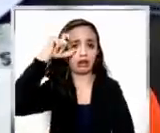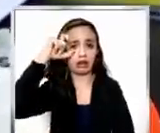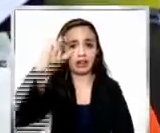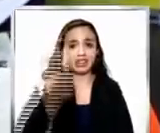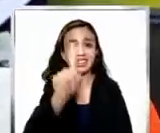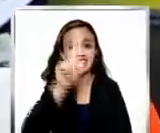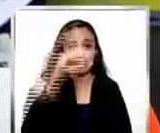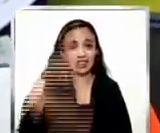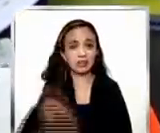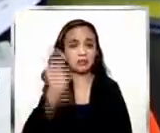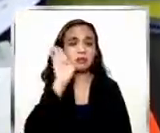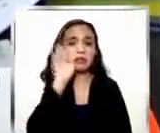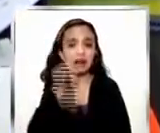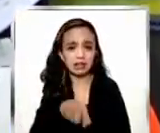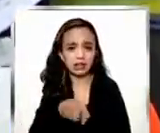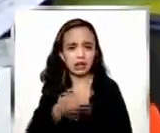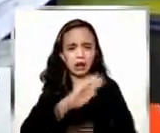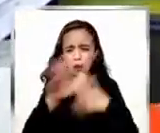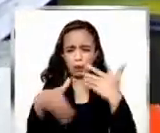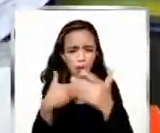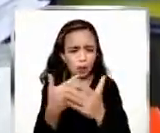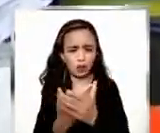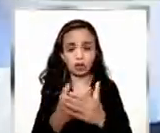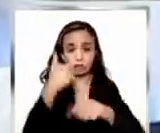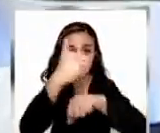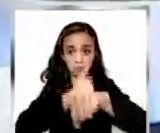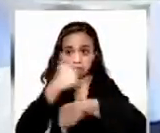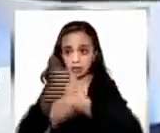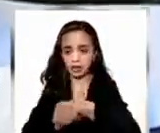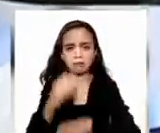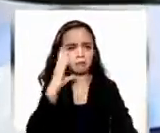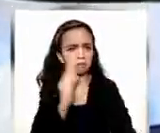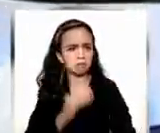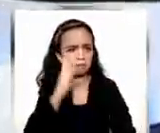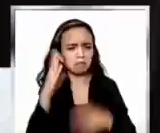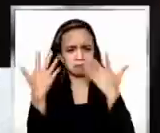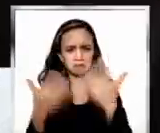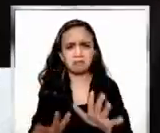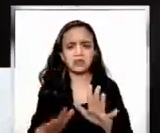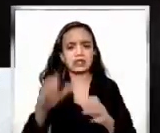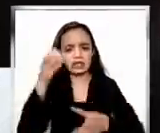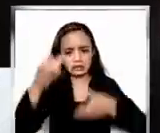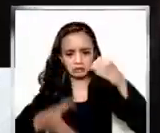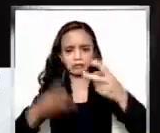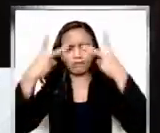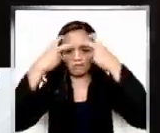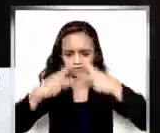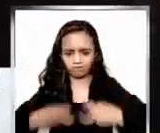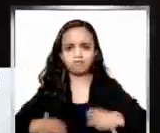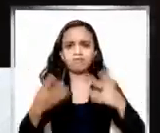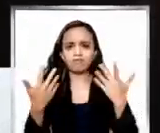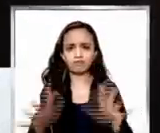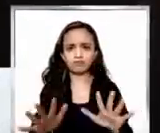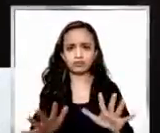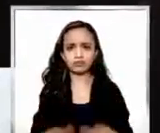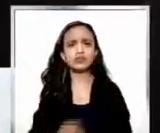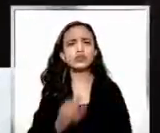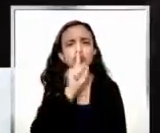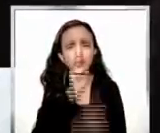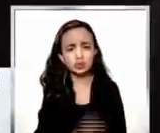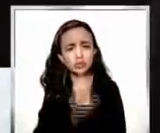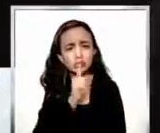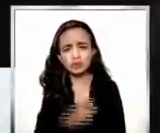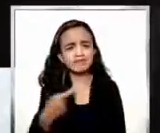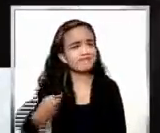daw ang lahat ng akusasyon, imbestigasyon at kaso. Masakit po para sa amin na